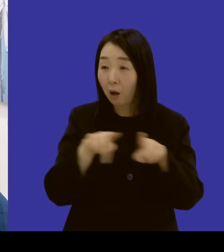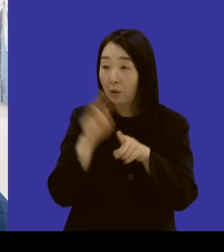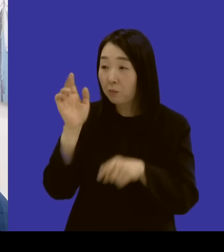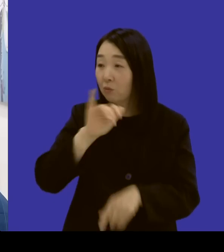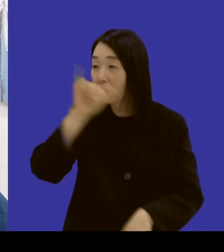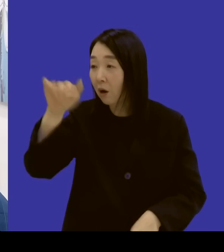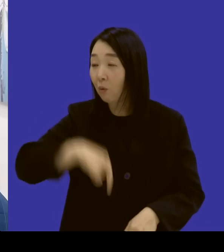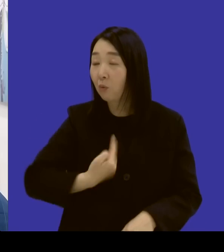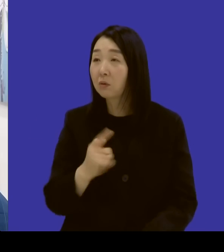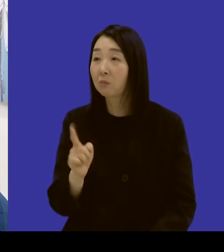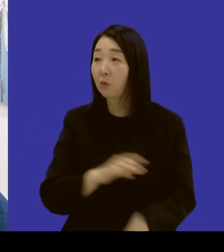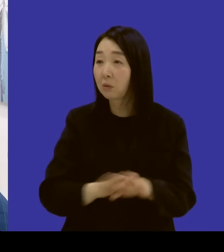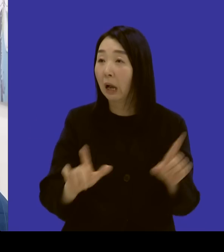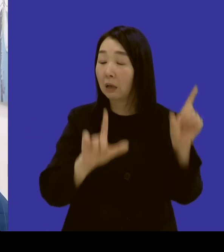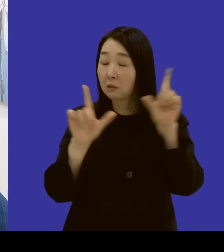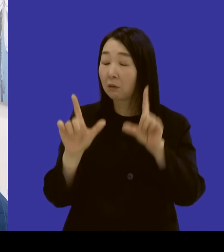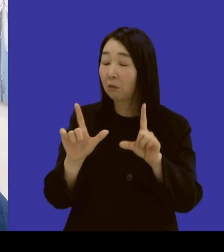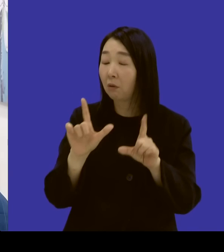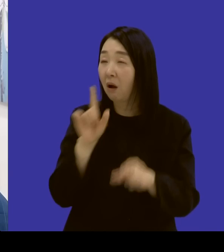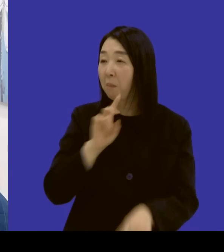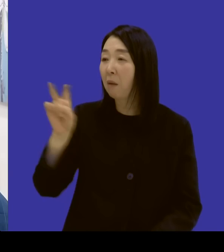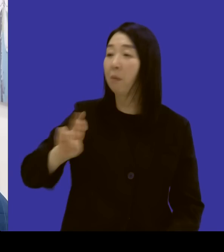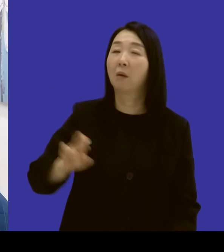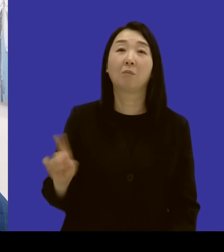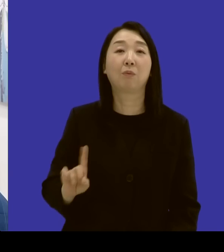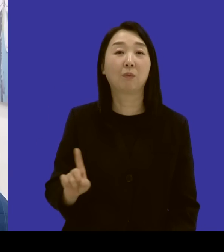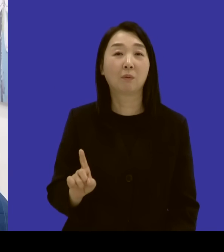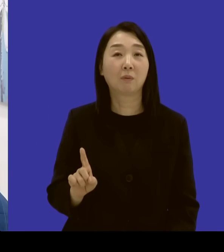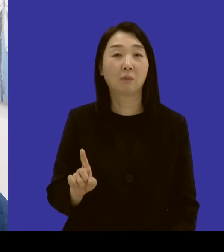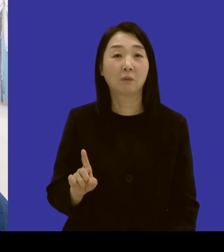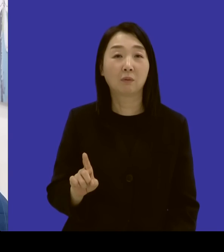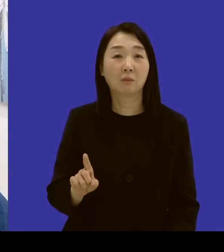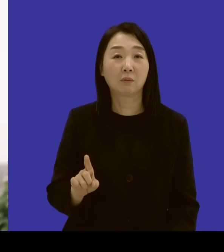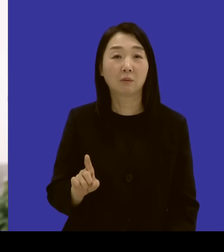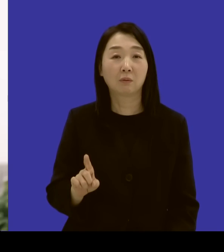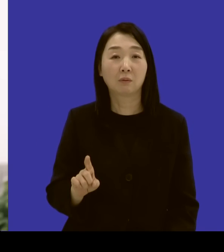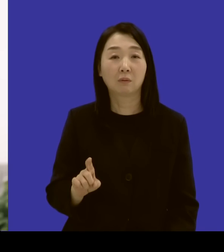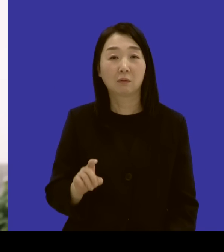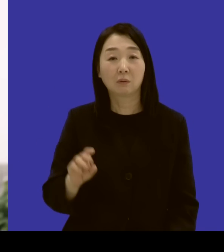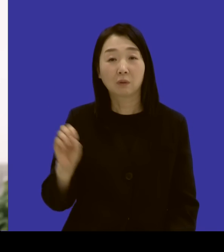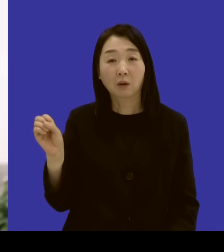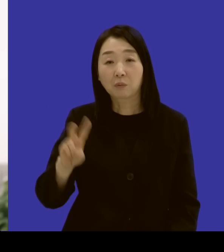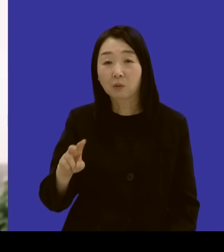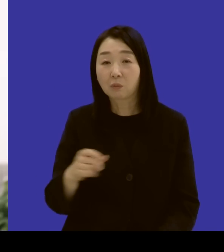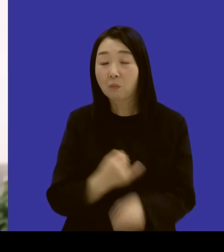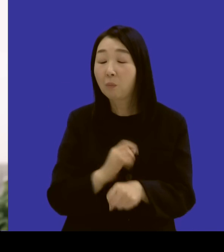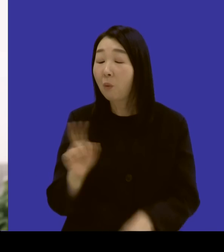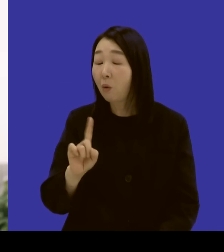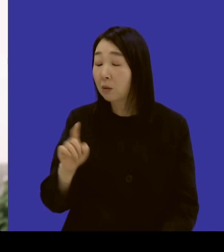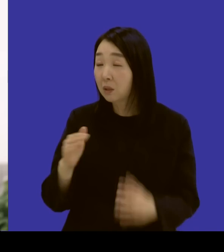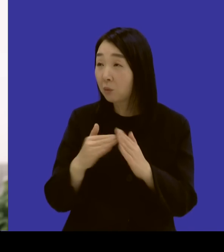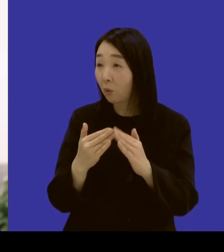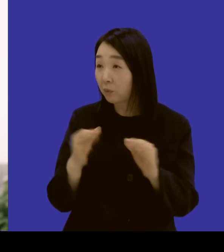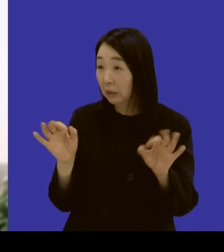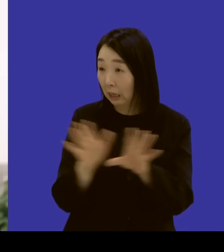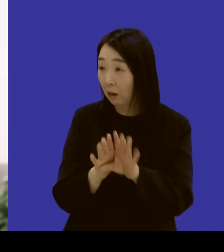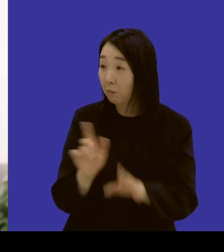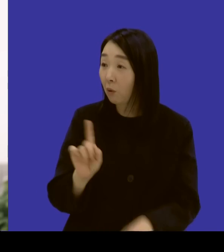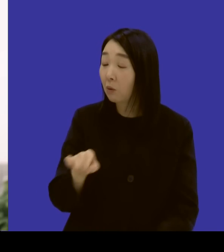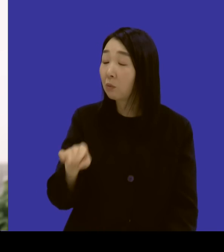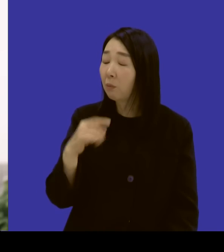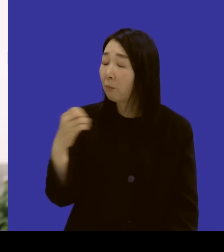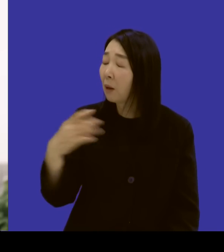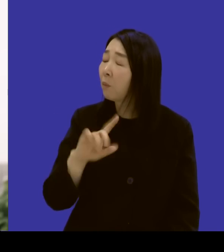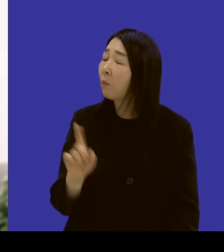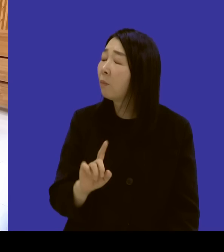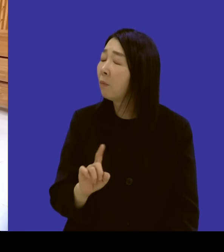나와가지고 뭐 혼자서 뭐 잘 산다고 뭐 혼자서 똥똥거려. 그런데 갑자기 뭐를 한다고? 그래서 집이 없다고? 너 지금 무슨 얘기